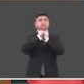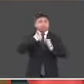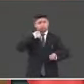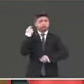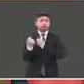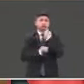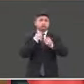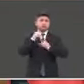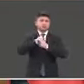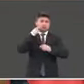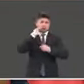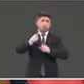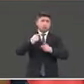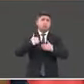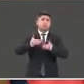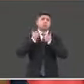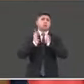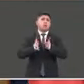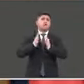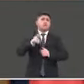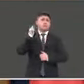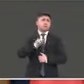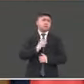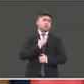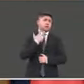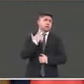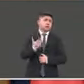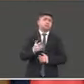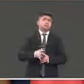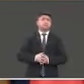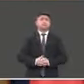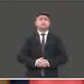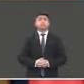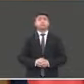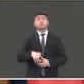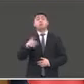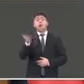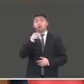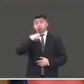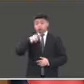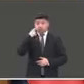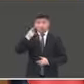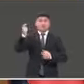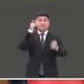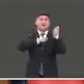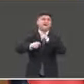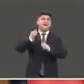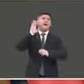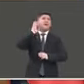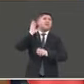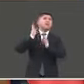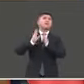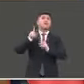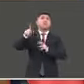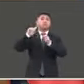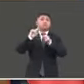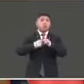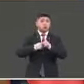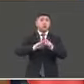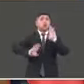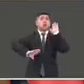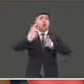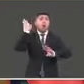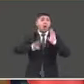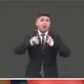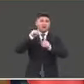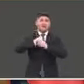çalışmalarımızı kesintisiz sürdürüyoruz halihazırda yapımı devam eden proje ve İhale